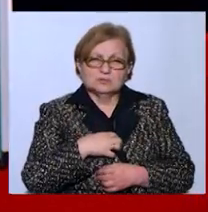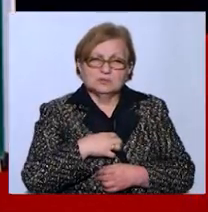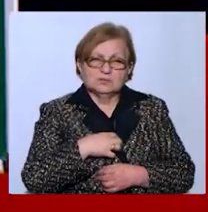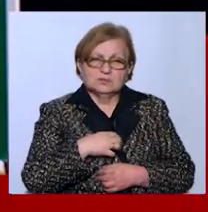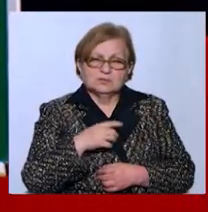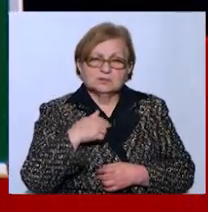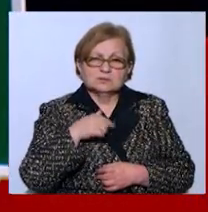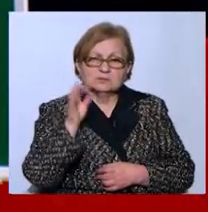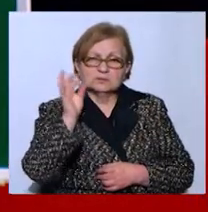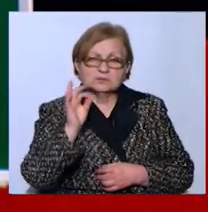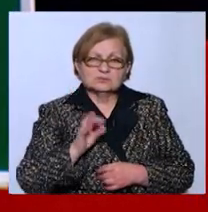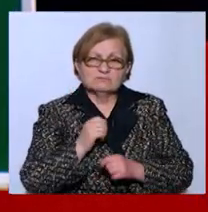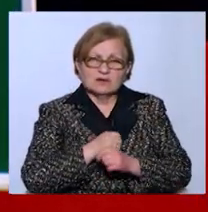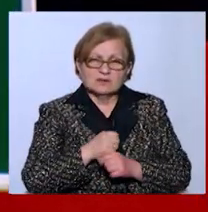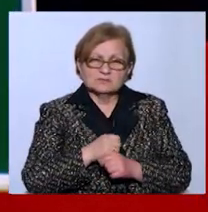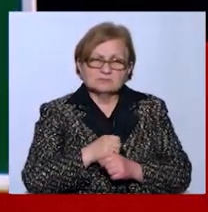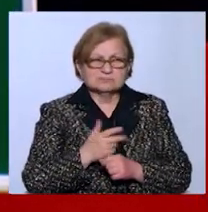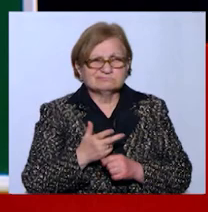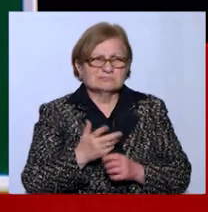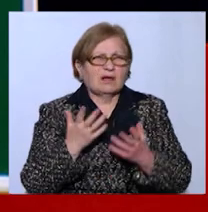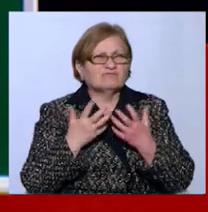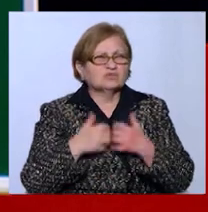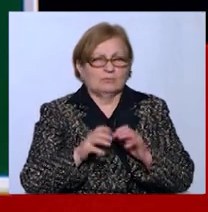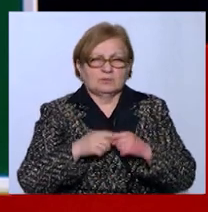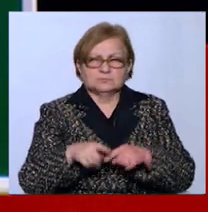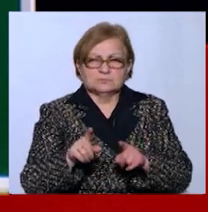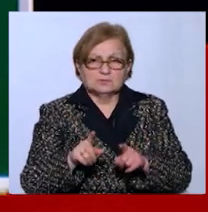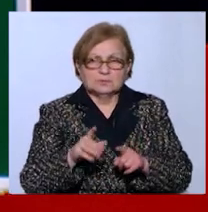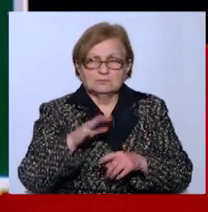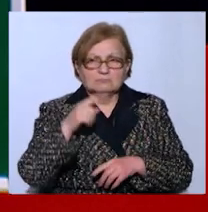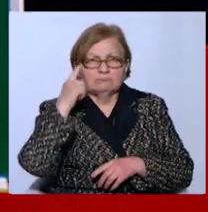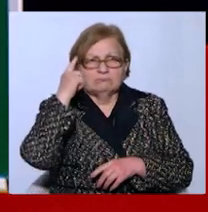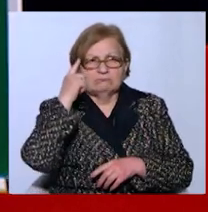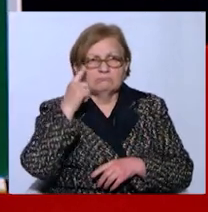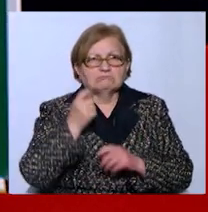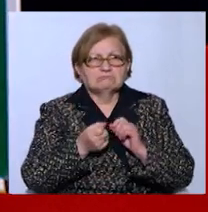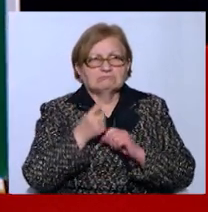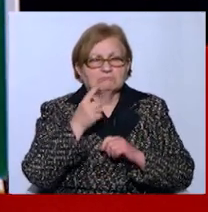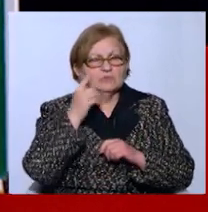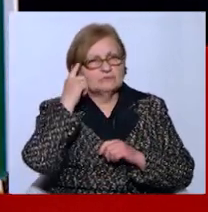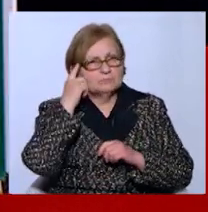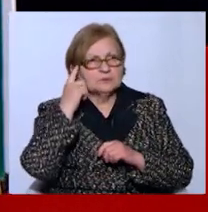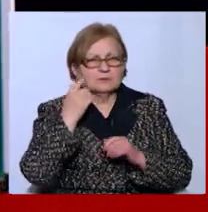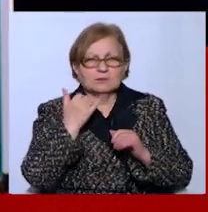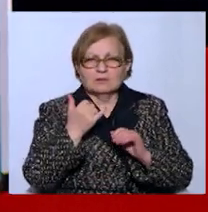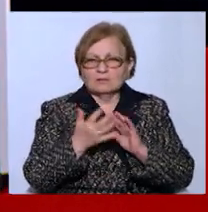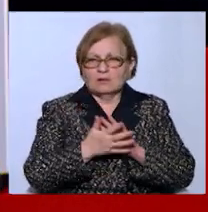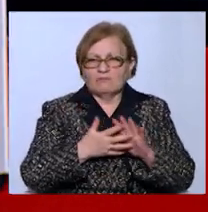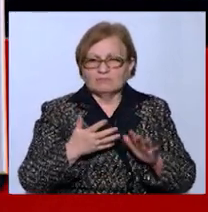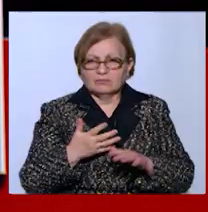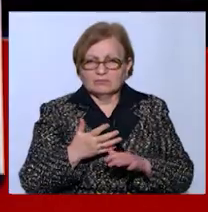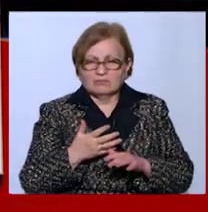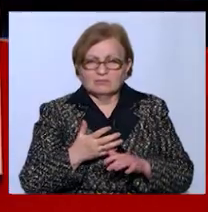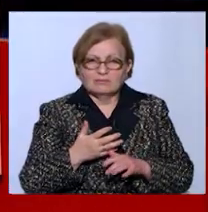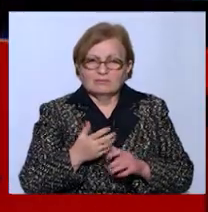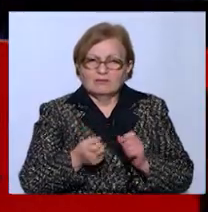ხშირად რაღაცას ვაკეთებთ მექანიკურად და მე რო ჩაუფიქრდებით, რომ გეკონა რომ თურმე იცოდი, მე ნახო რომ აი ახლა გაიგე თურმე რეალურად რა